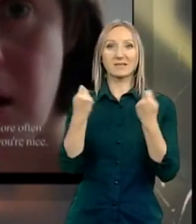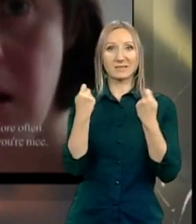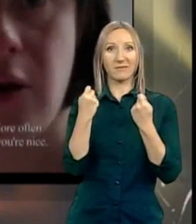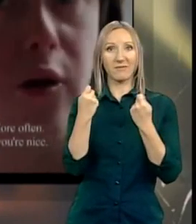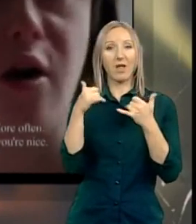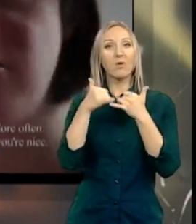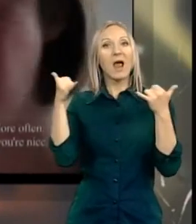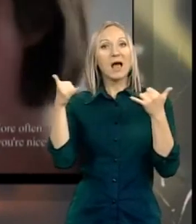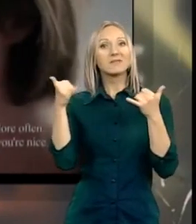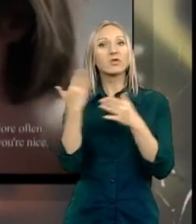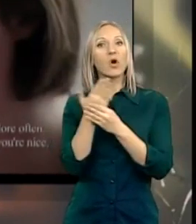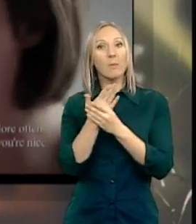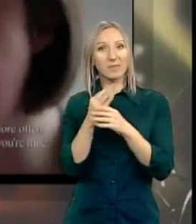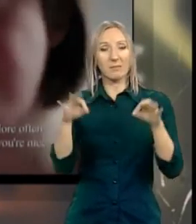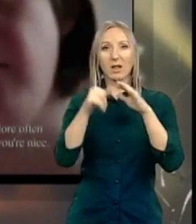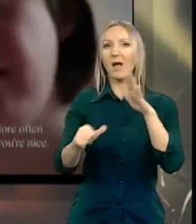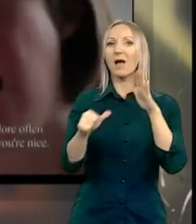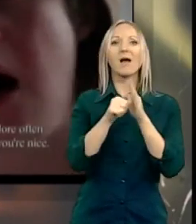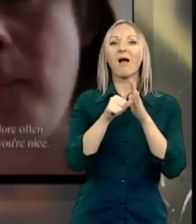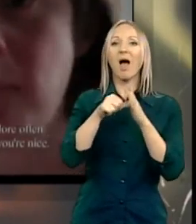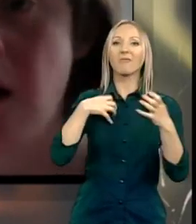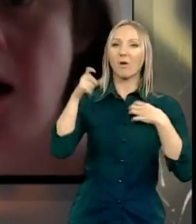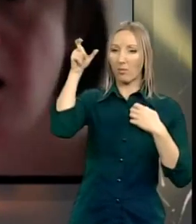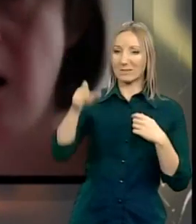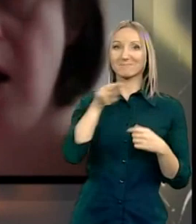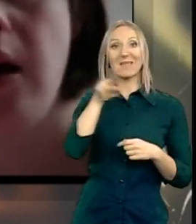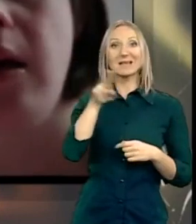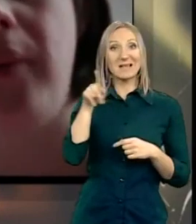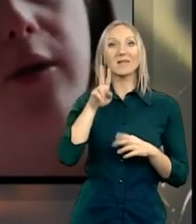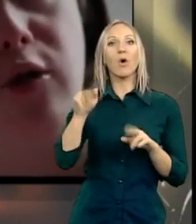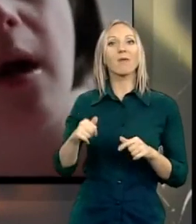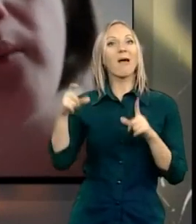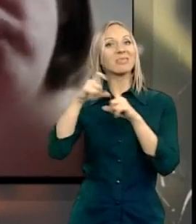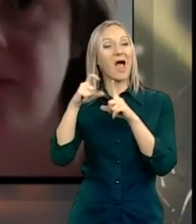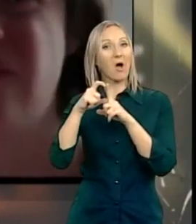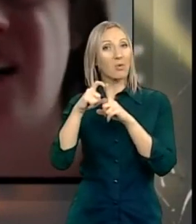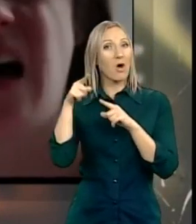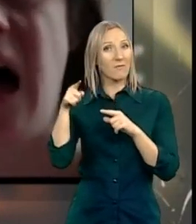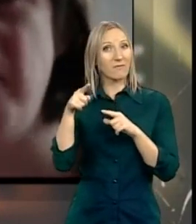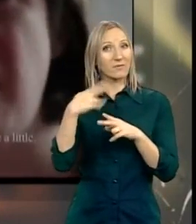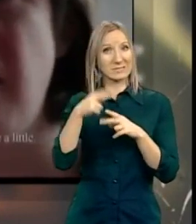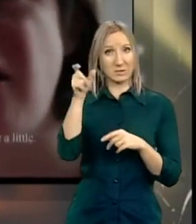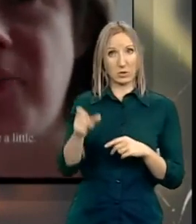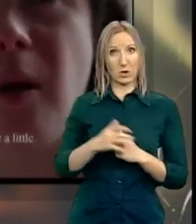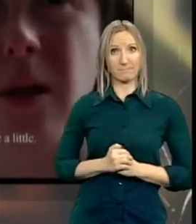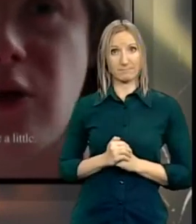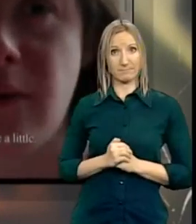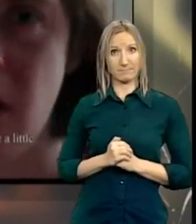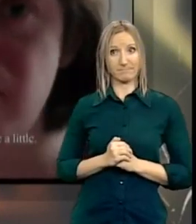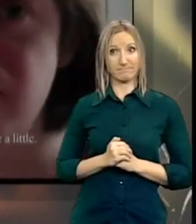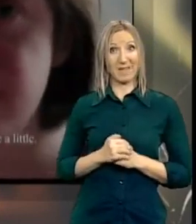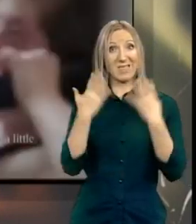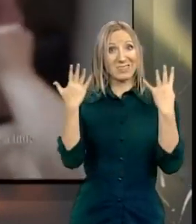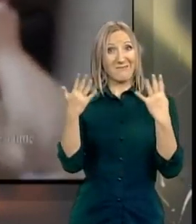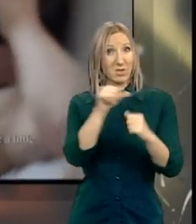dokumentarnih projekata. Glavna junakinja filma je rediteljkina sestra sa Downovim sindromom. Tokom 9 godina